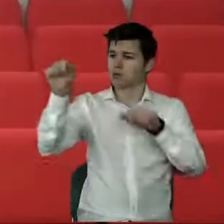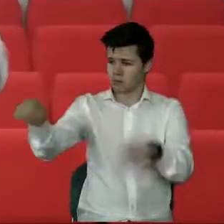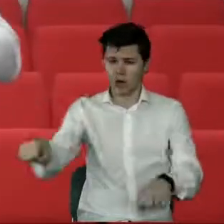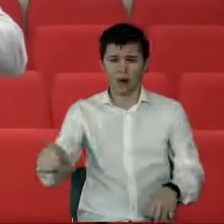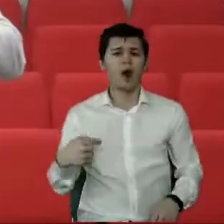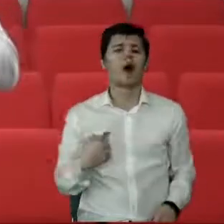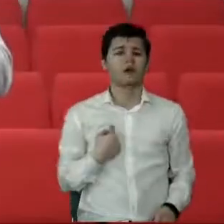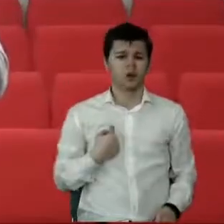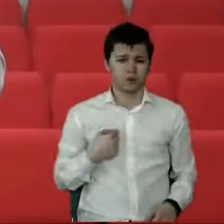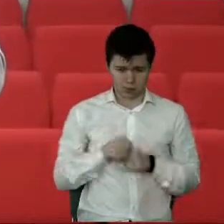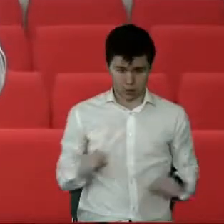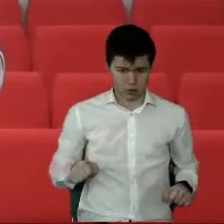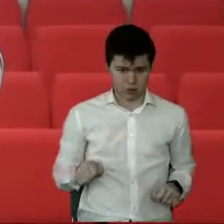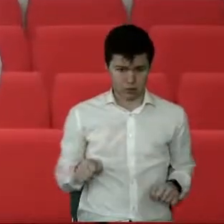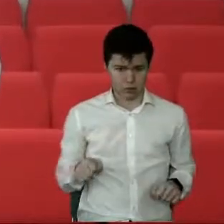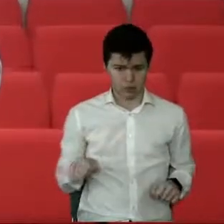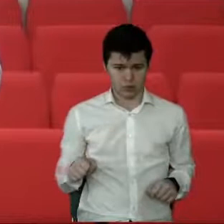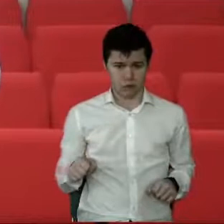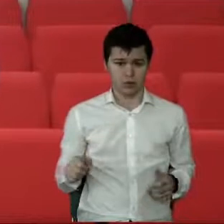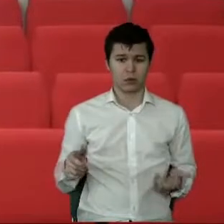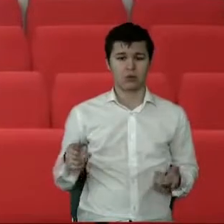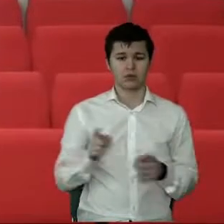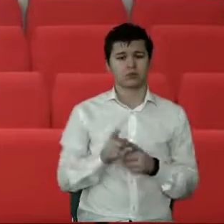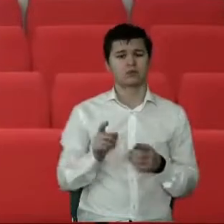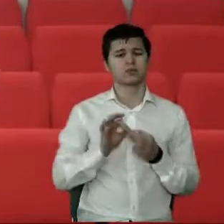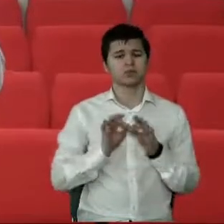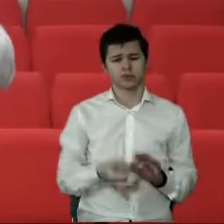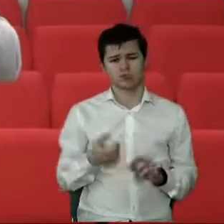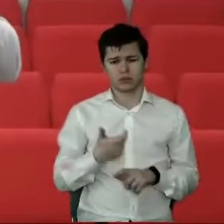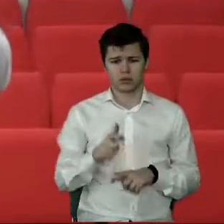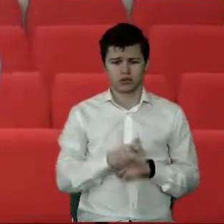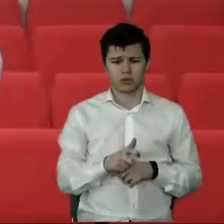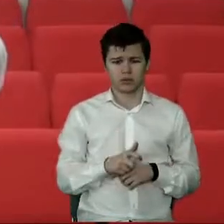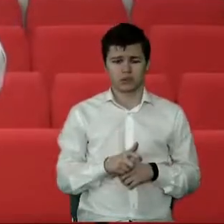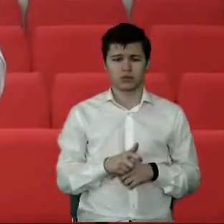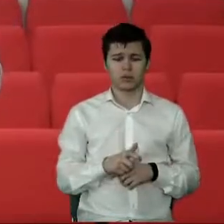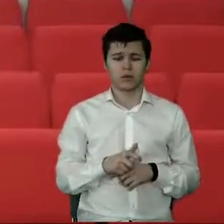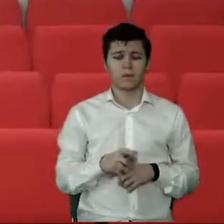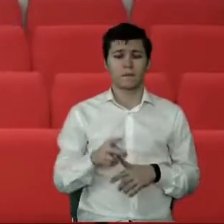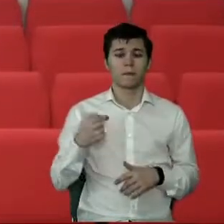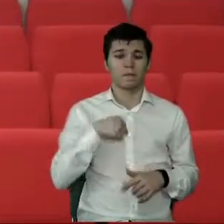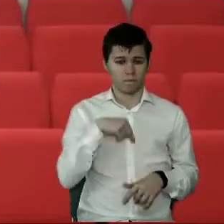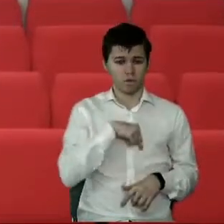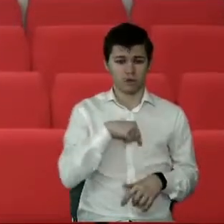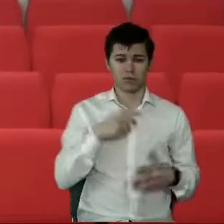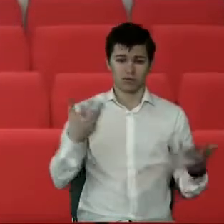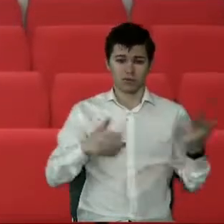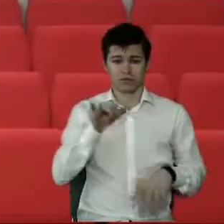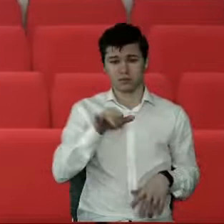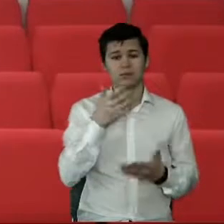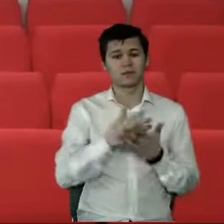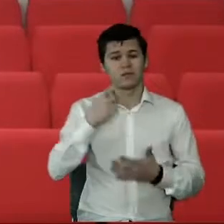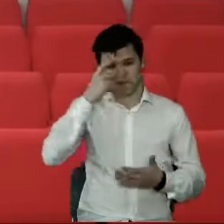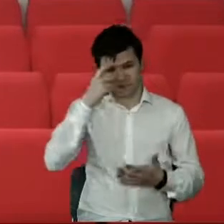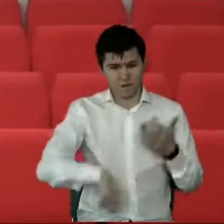делаешь, тебе сложно оставаться таким, каким ты есть. И только если в сердце твоем есть вера, только если в сердце